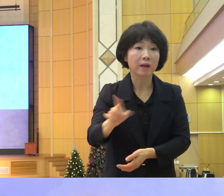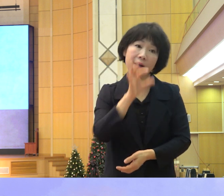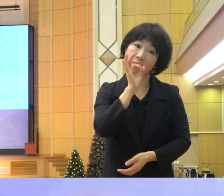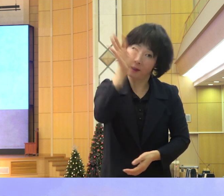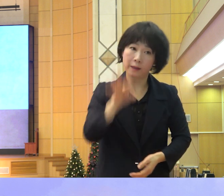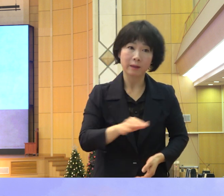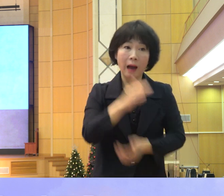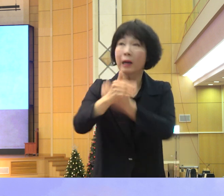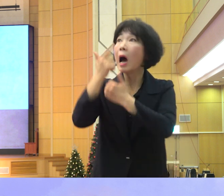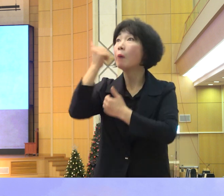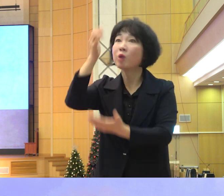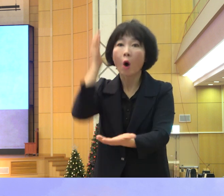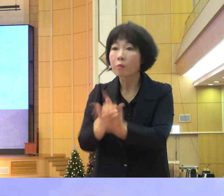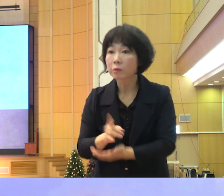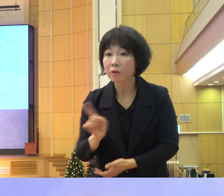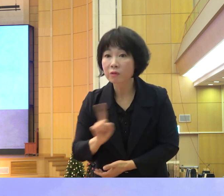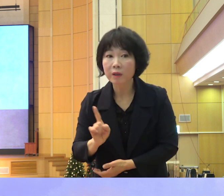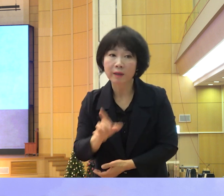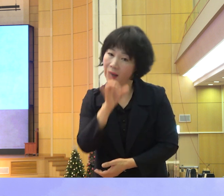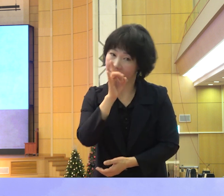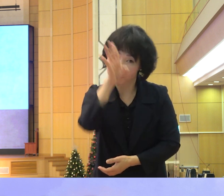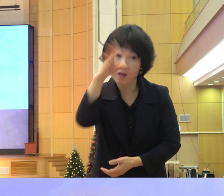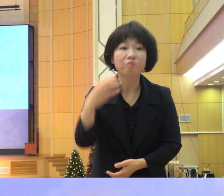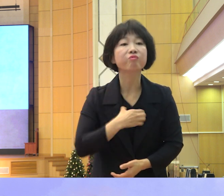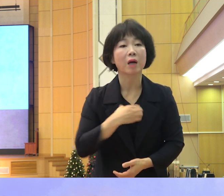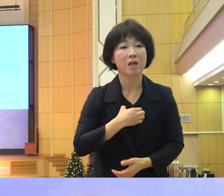하나님 아버지가 없으면 안 돼.